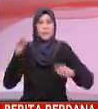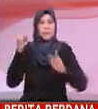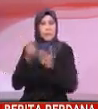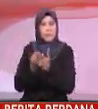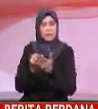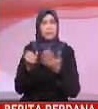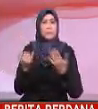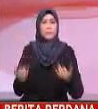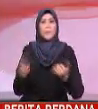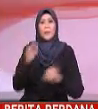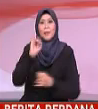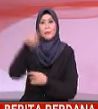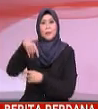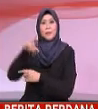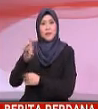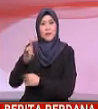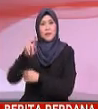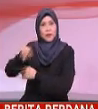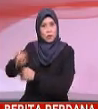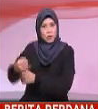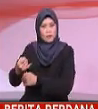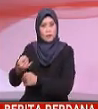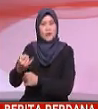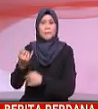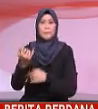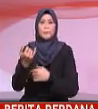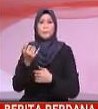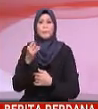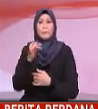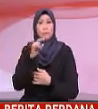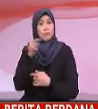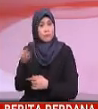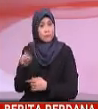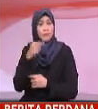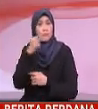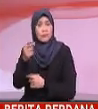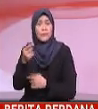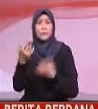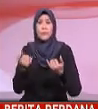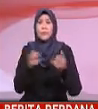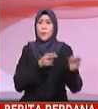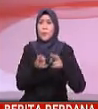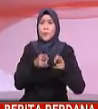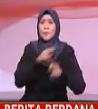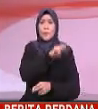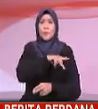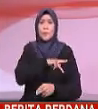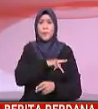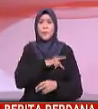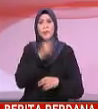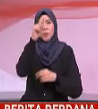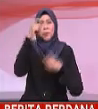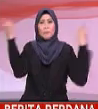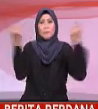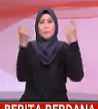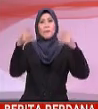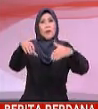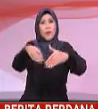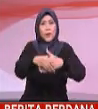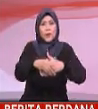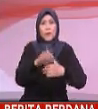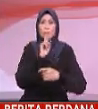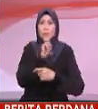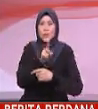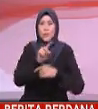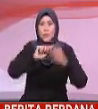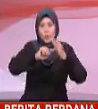Jenayah Komersial IPD Petaling Jaya, Tiruchuli Marimutu mengakui urusan peribadi seperti majlis perkahwinan yang sepatutnya